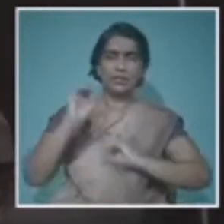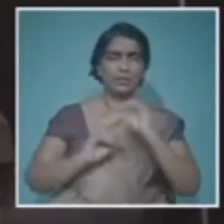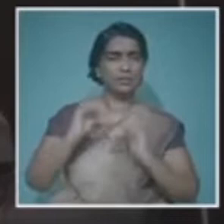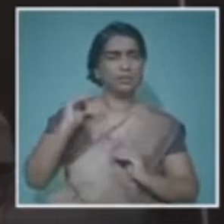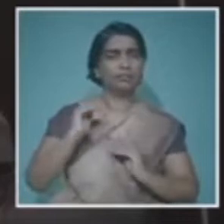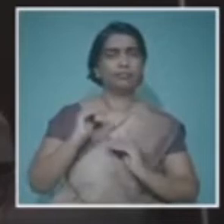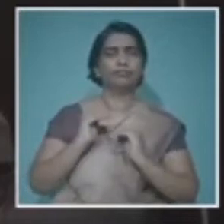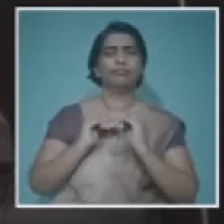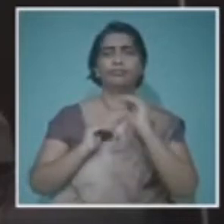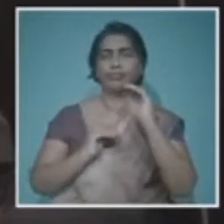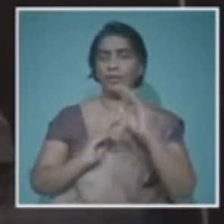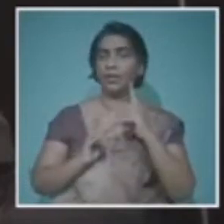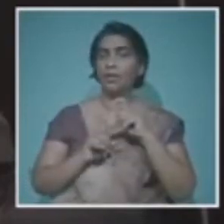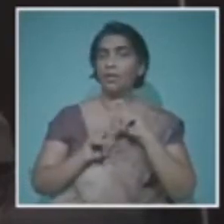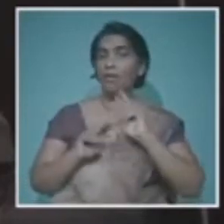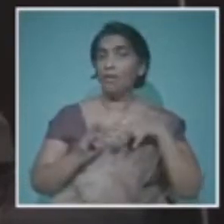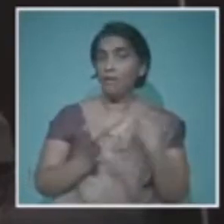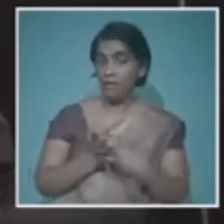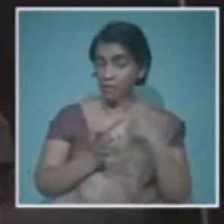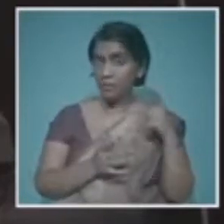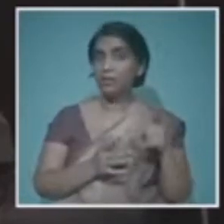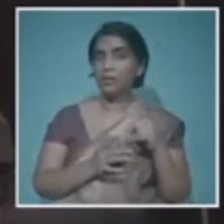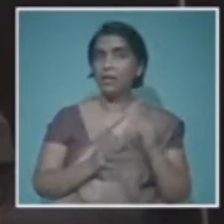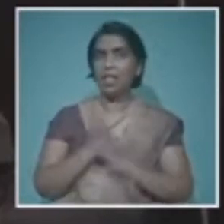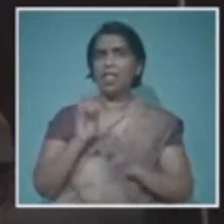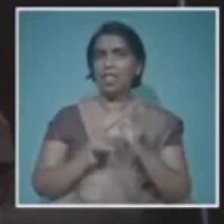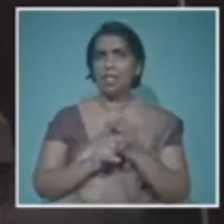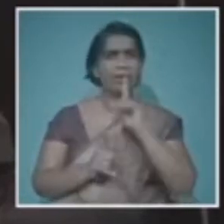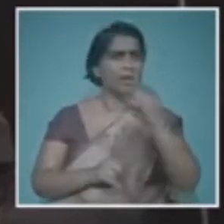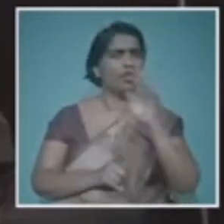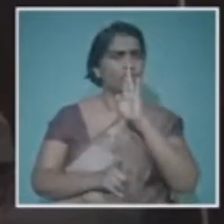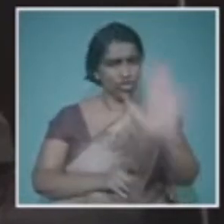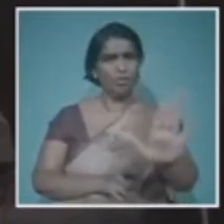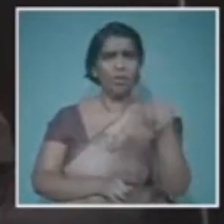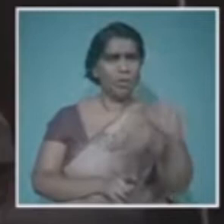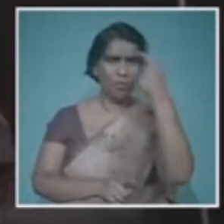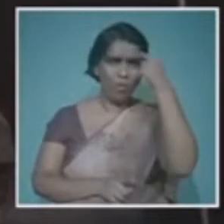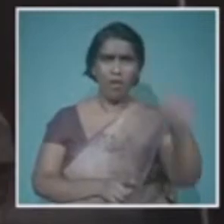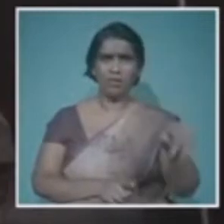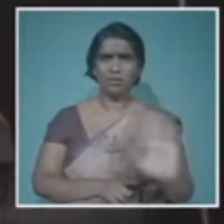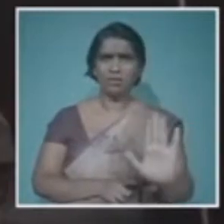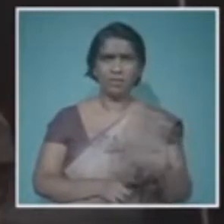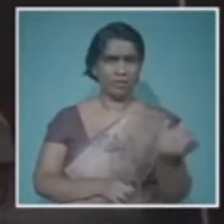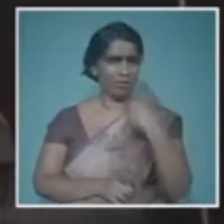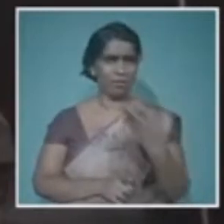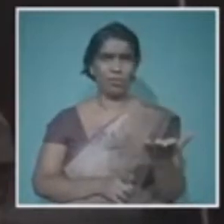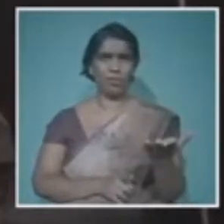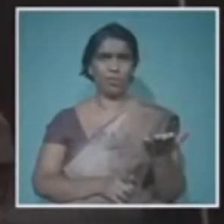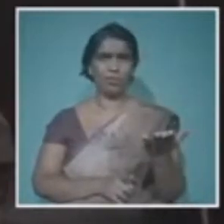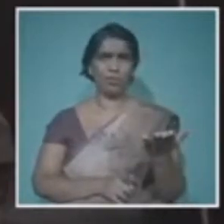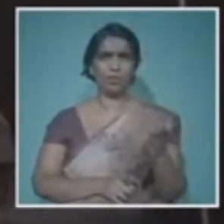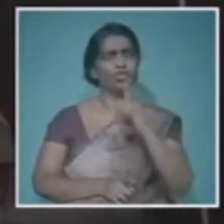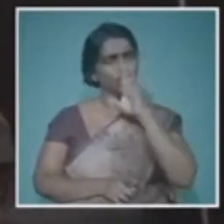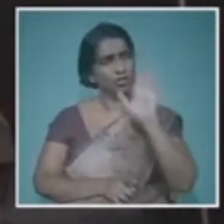එකොට මහාචාර්යවරයගේ මේ ඇමතුමා ඔබතුමාගේ මේ හන කටමය ඉන්නක මේ වැදගත්ද නැහන්නේ පයින්නවා